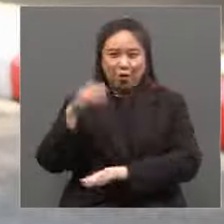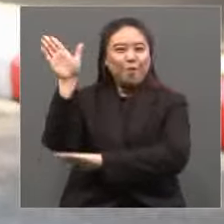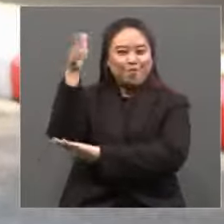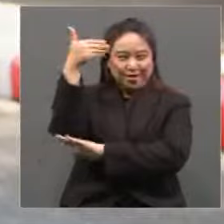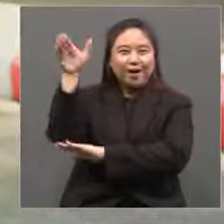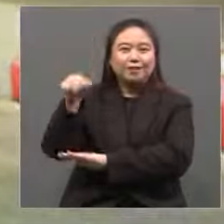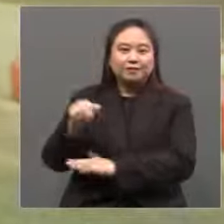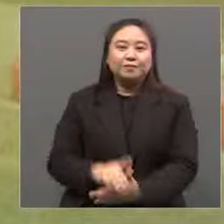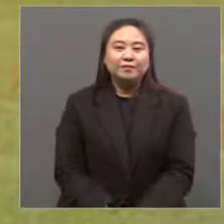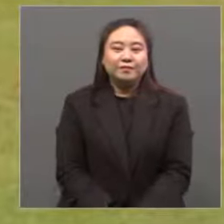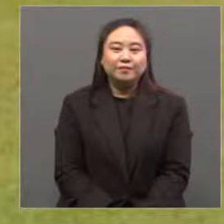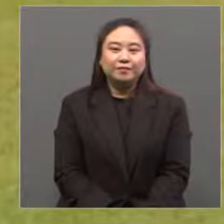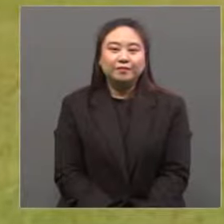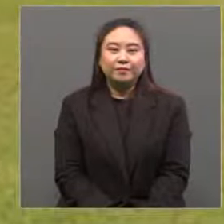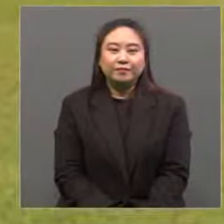คัลเลอร์การ